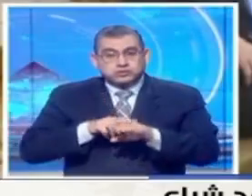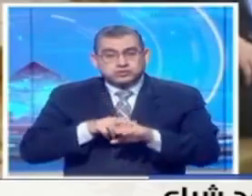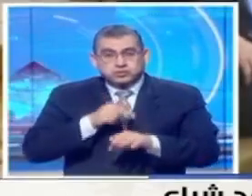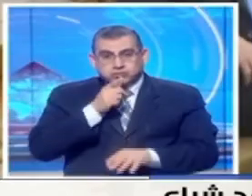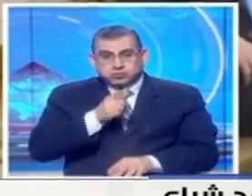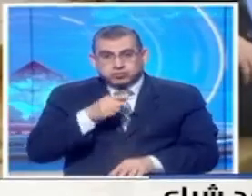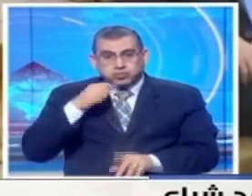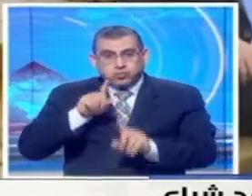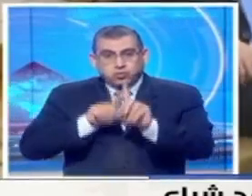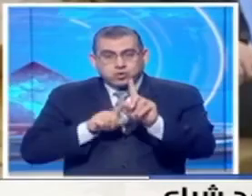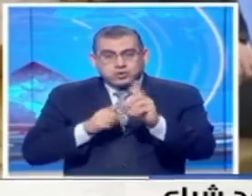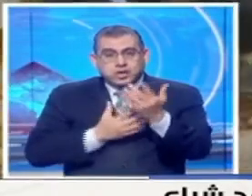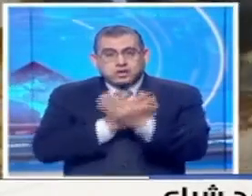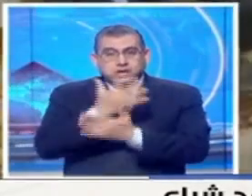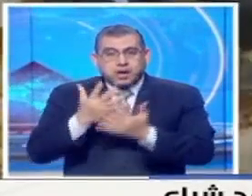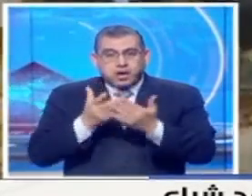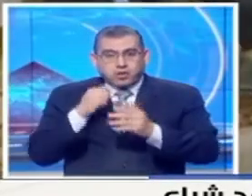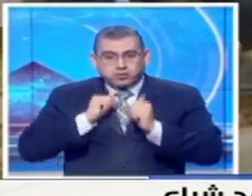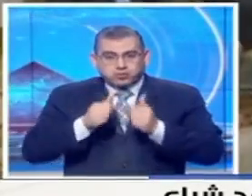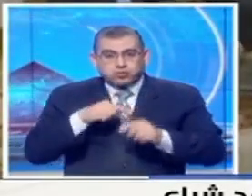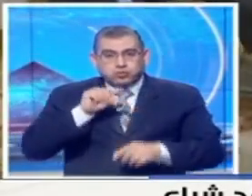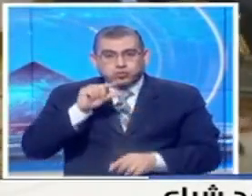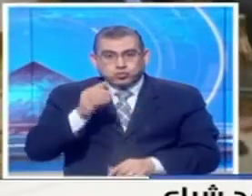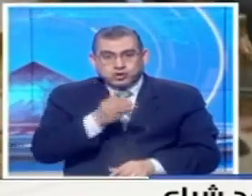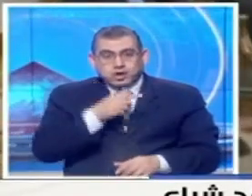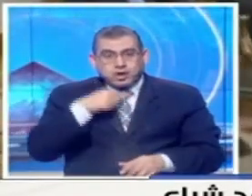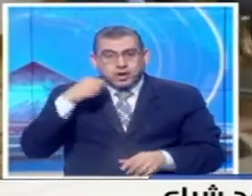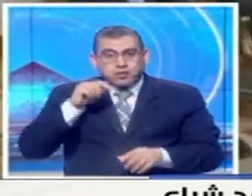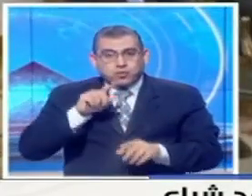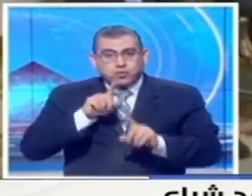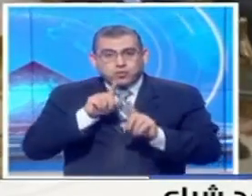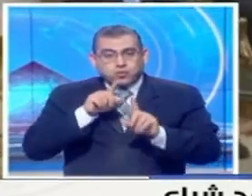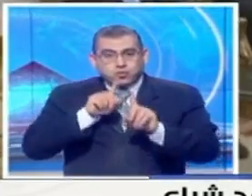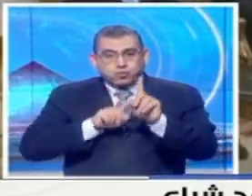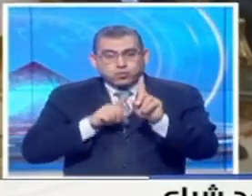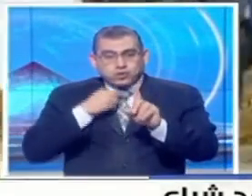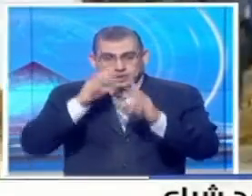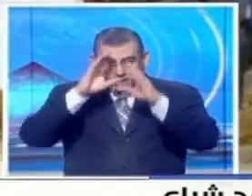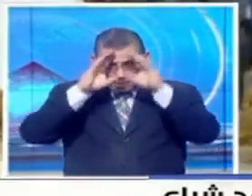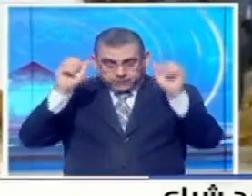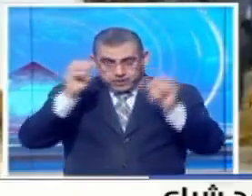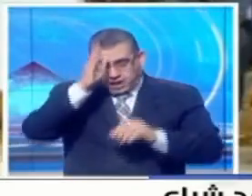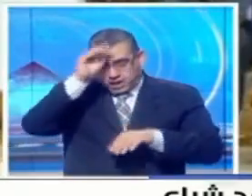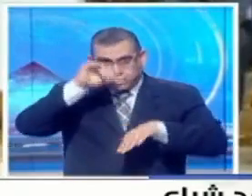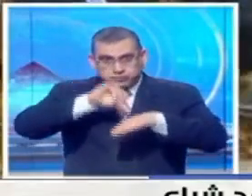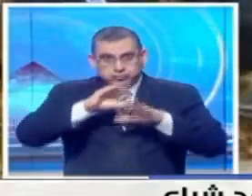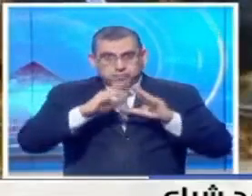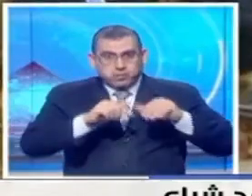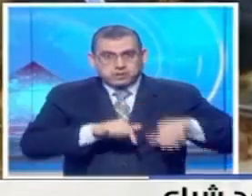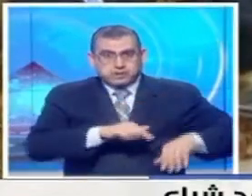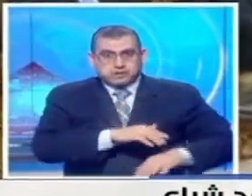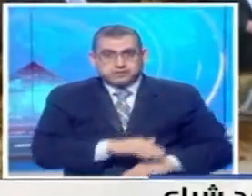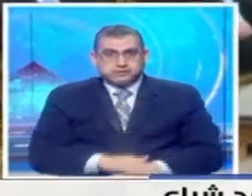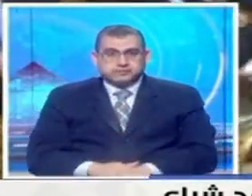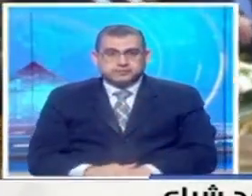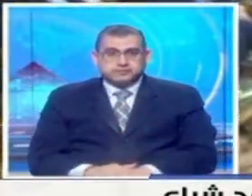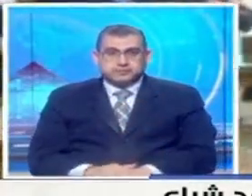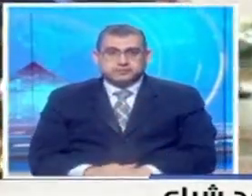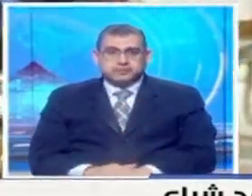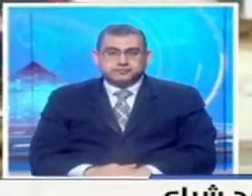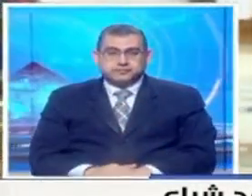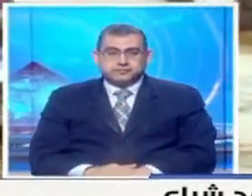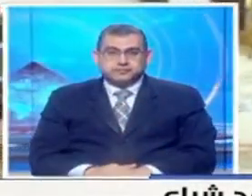داود وزير التجارة، والدكتور أحمد الدليمي سفير جمهورية العراق بالقاهرة.